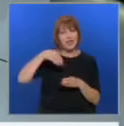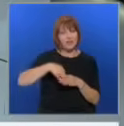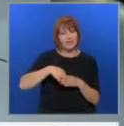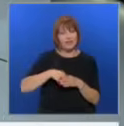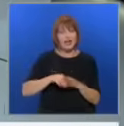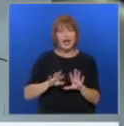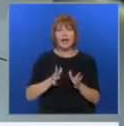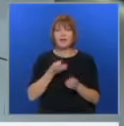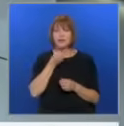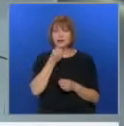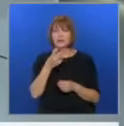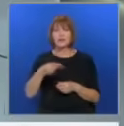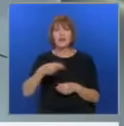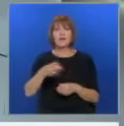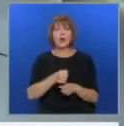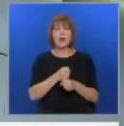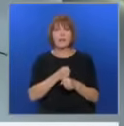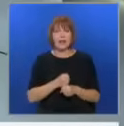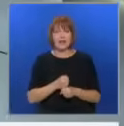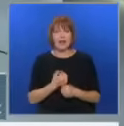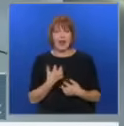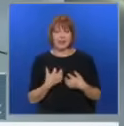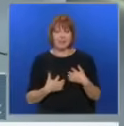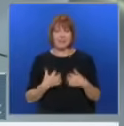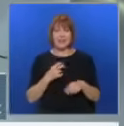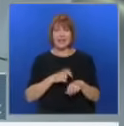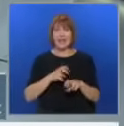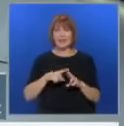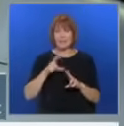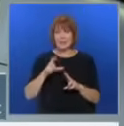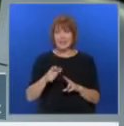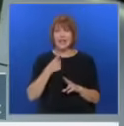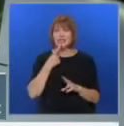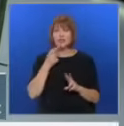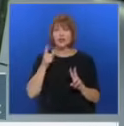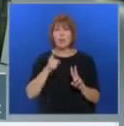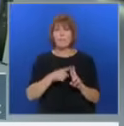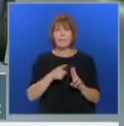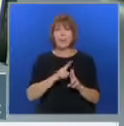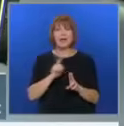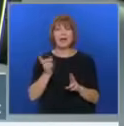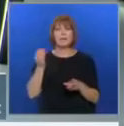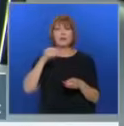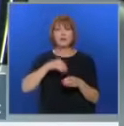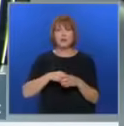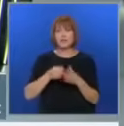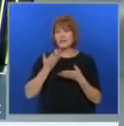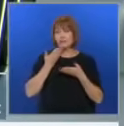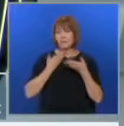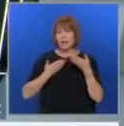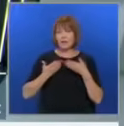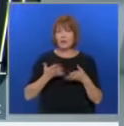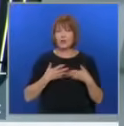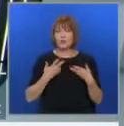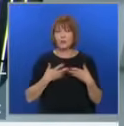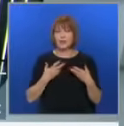ще се случи с втория мандат, с напрежението в ДПС и защо продължаваме промяната няма да участват в преговорите, които поискаха